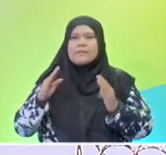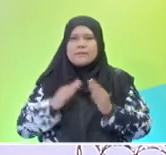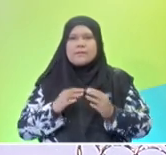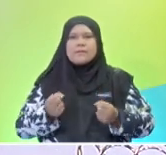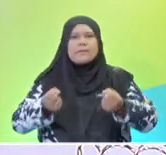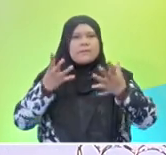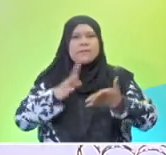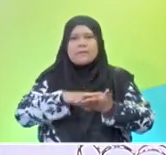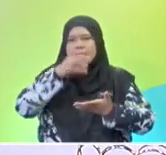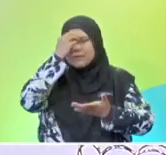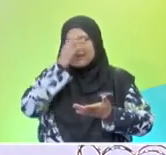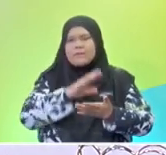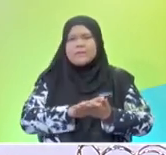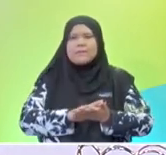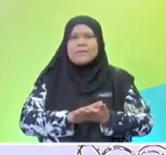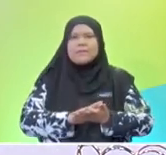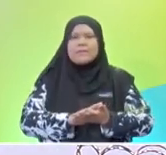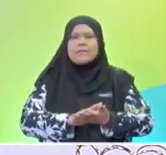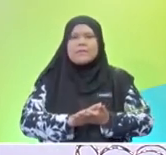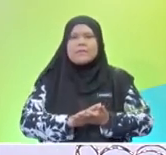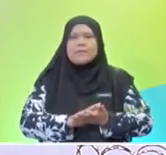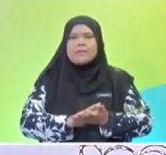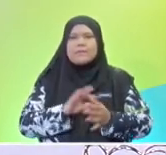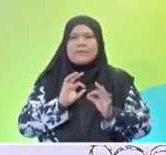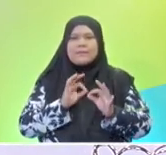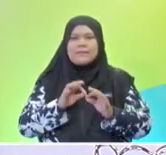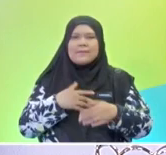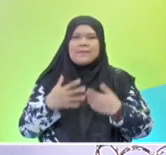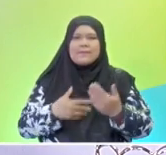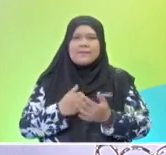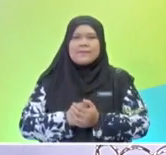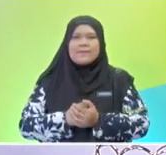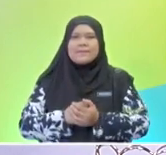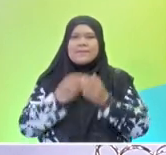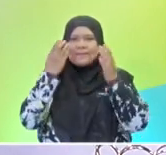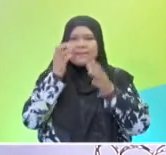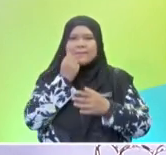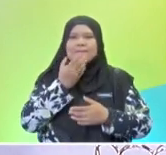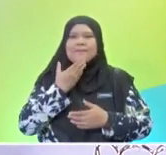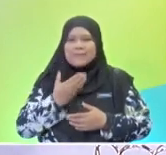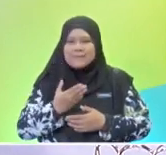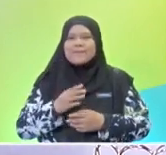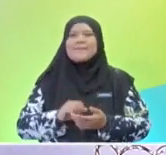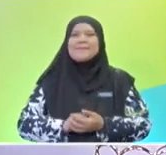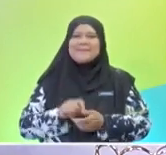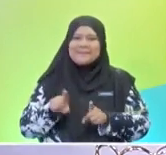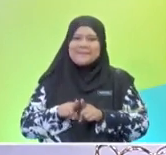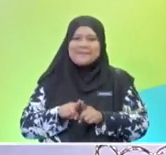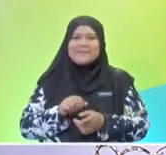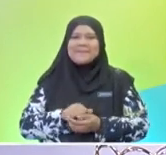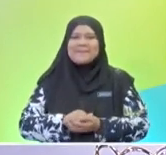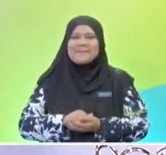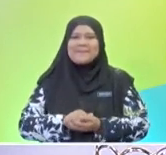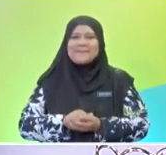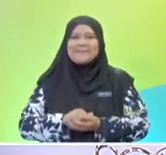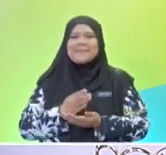kita belajar hari ini. Ya, betul. Ya? Dan tentu kepada jurubahasa isyarat kita juga, cikgu Syida. Terima kasih cikgu Syida banyak-banyak atas segala bantuan